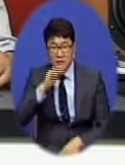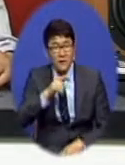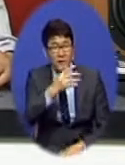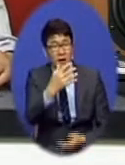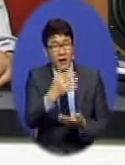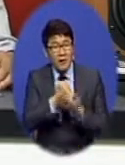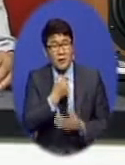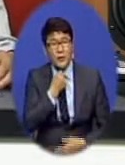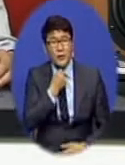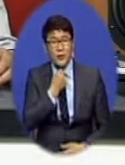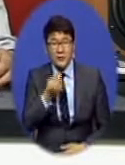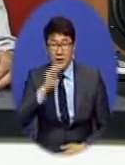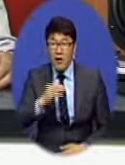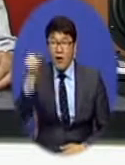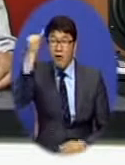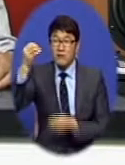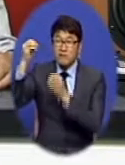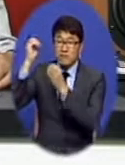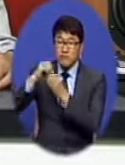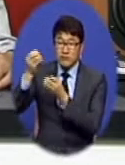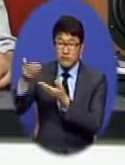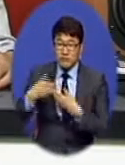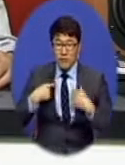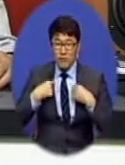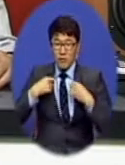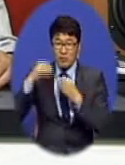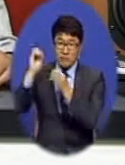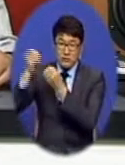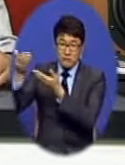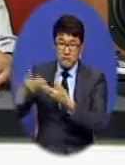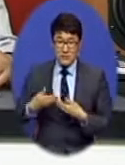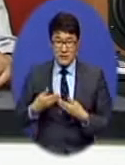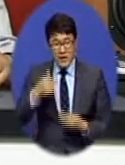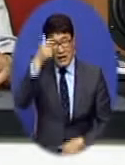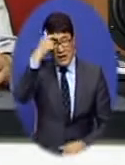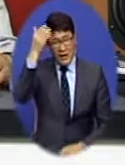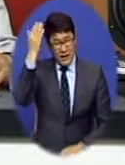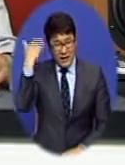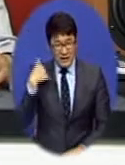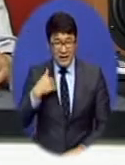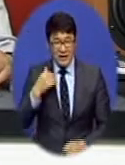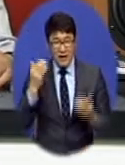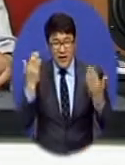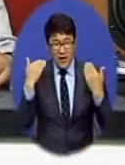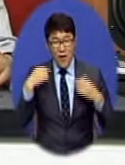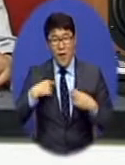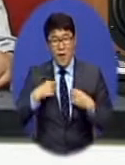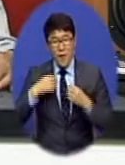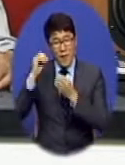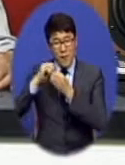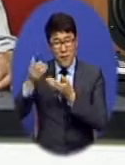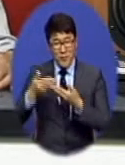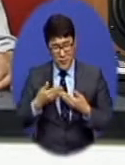싶은데 네. 언니 거 물려받고 옷도 물려받고 그래서. 아우 옛날에 네. 예 교복도 물려받고 그랬지 그렇죠. 않았습니까?